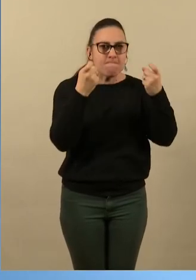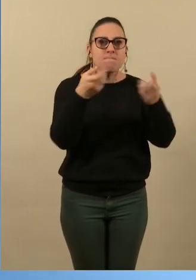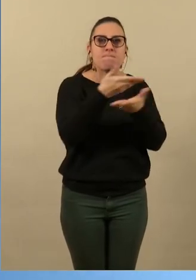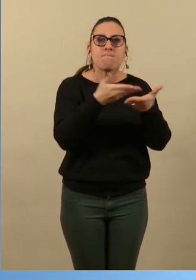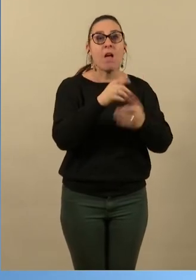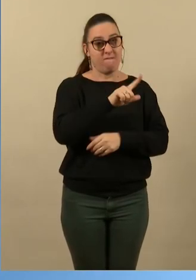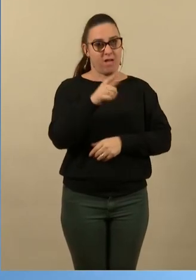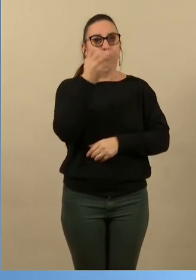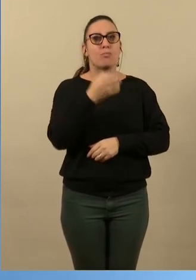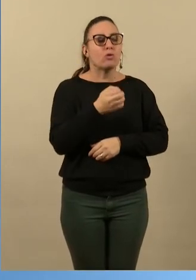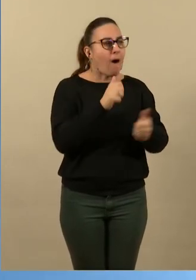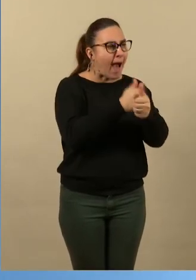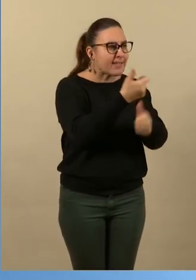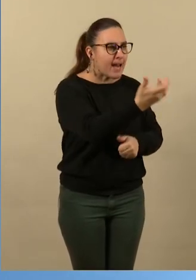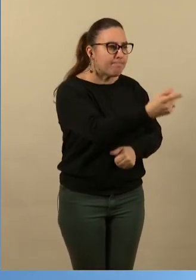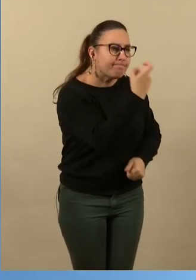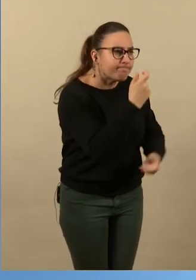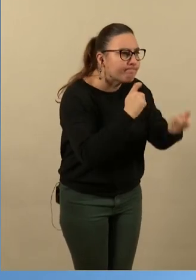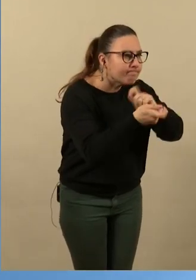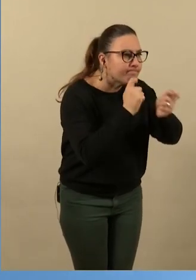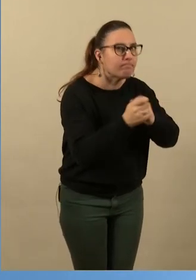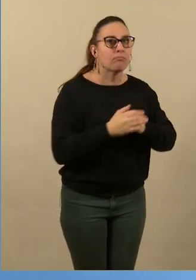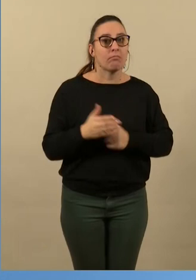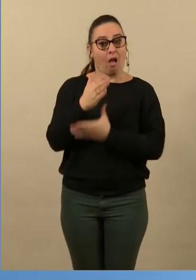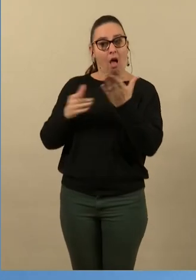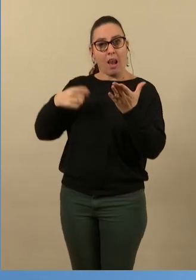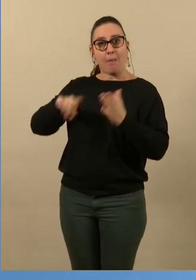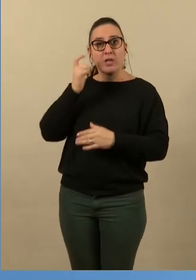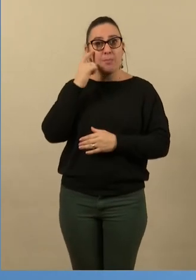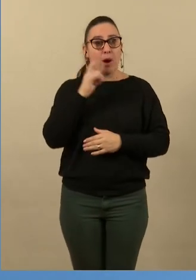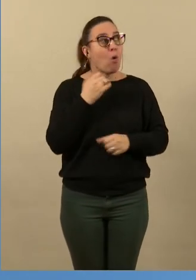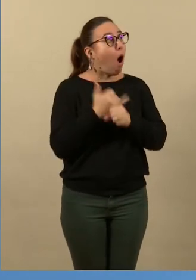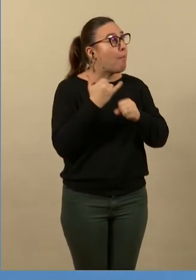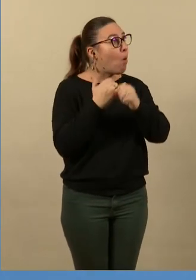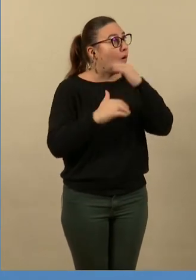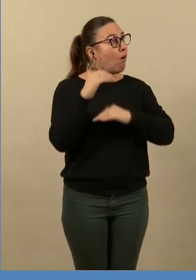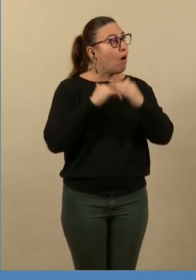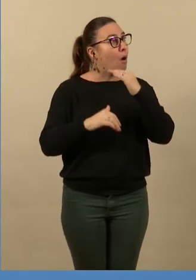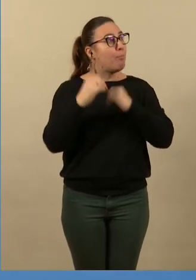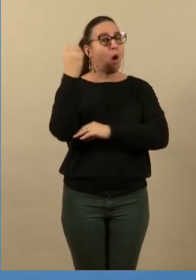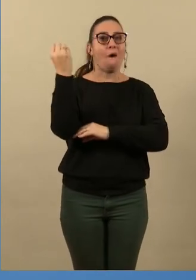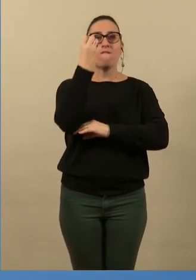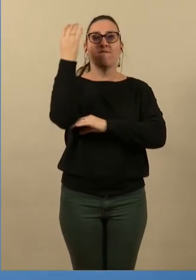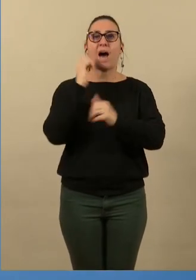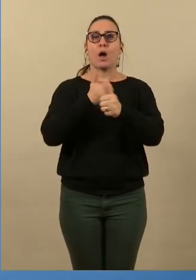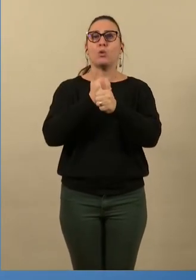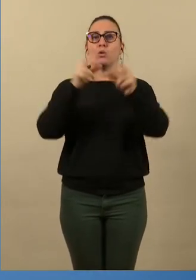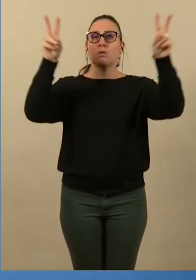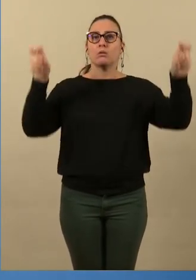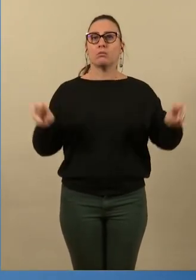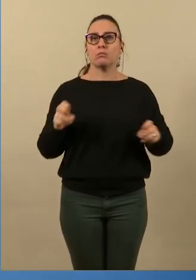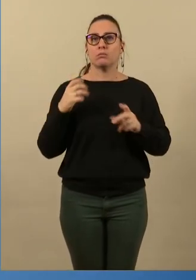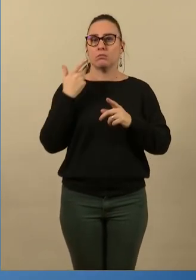harceleurs et près de la moitié ne savent pas que leur établissement fait partie du programme phare de lutte contre le harcèlement